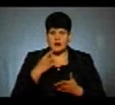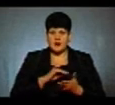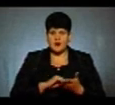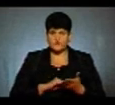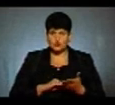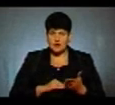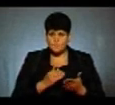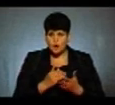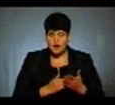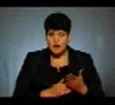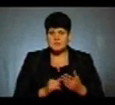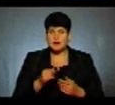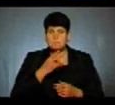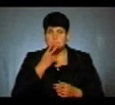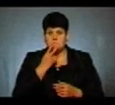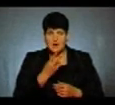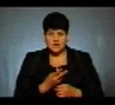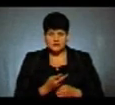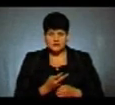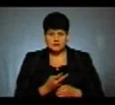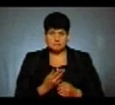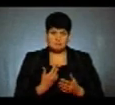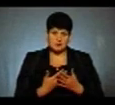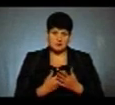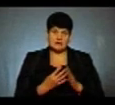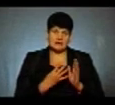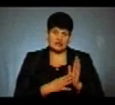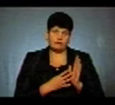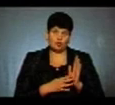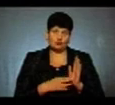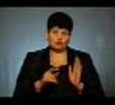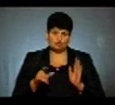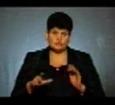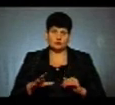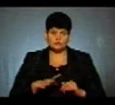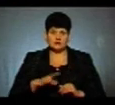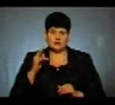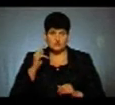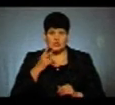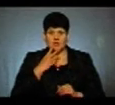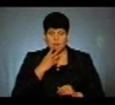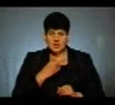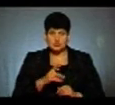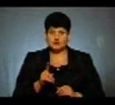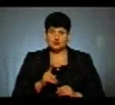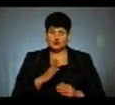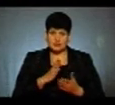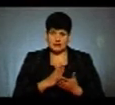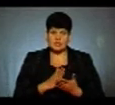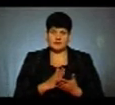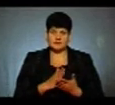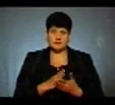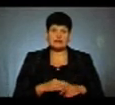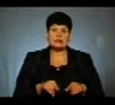програми. І відповідно, бачачи, приблизно 90 чоловік пройшли навчання, і бачачи, що є